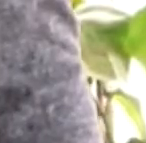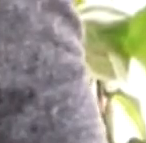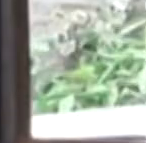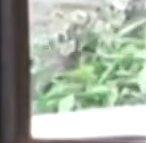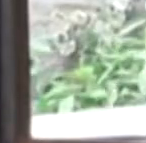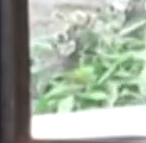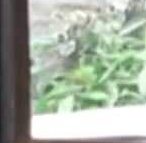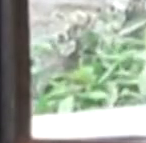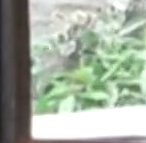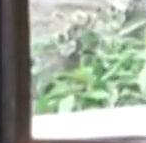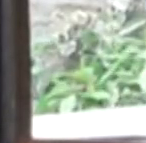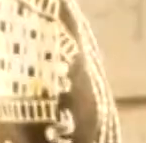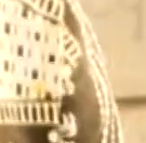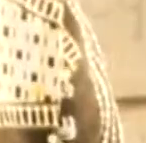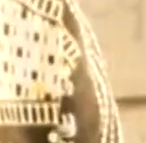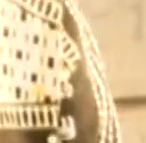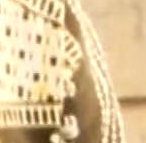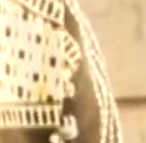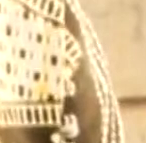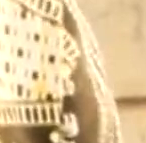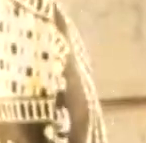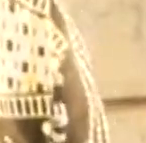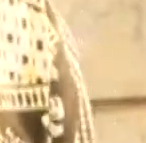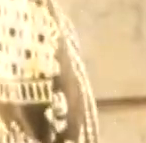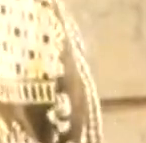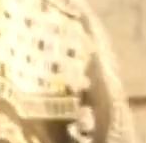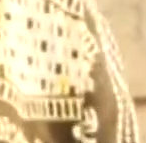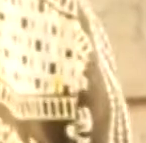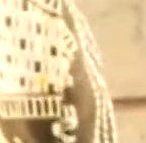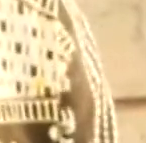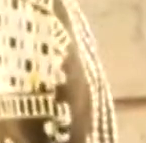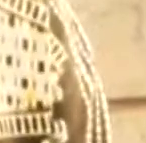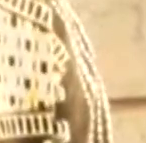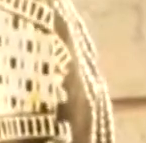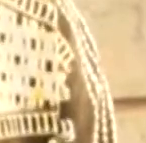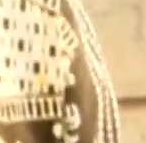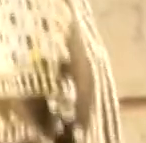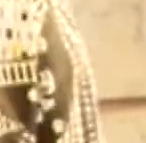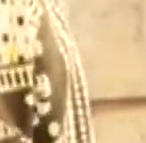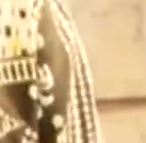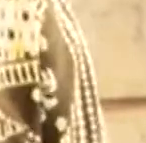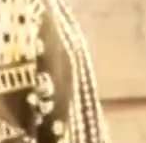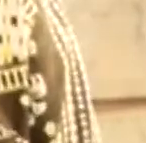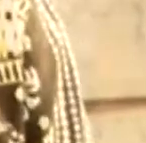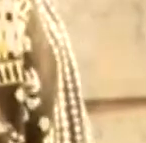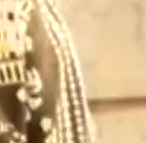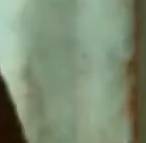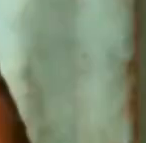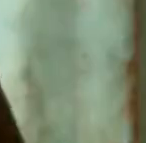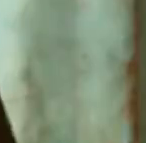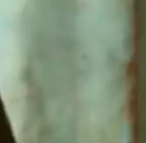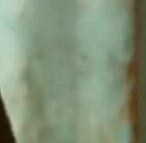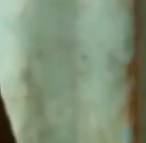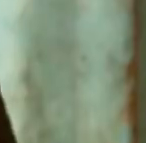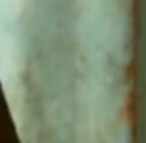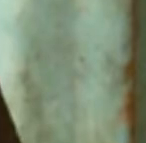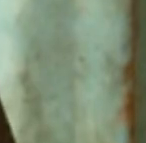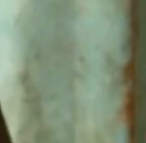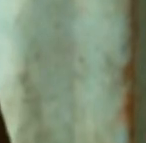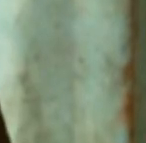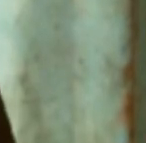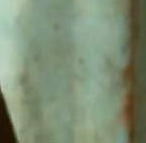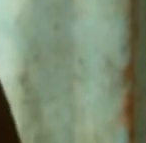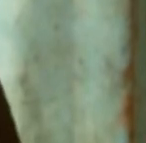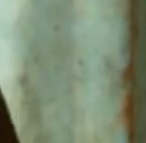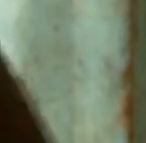thing I need right now is some family package. Sinilikuambia, tulijuana na huu mama ya huu kijana, kabla tujajuana na wewe. Nikirudi,